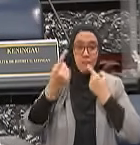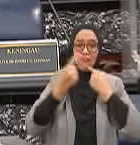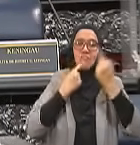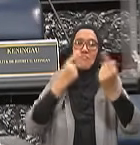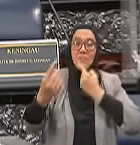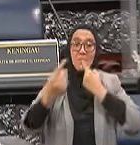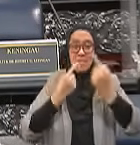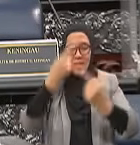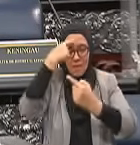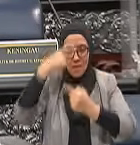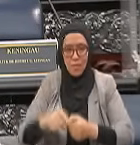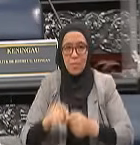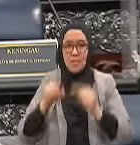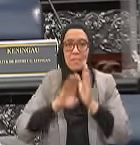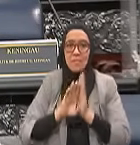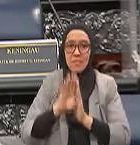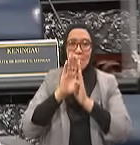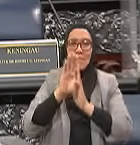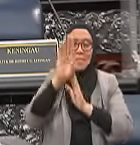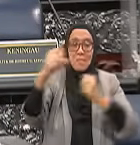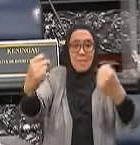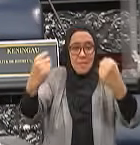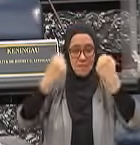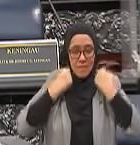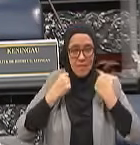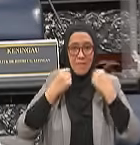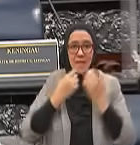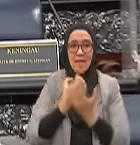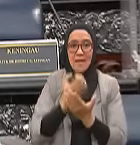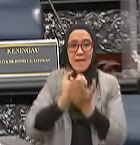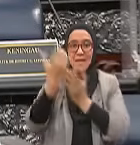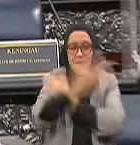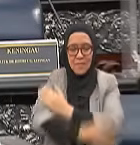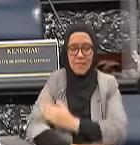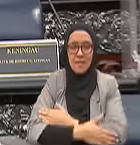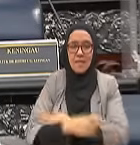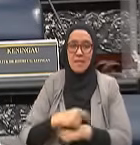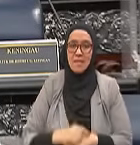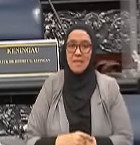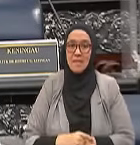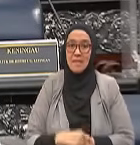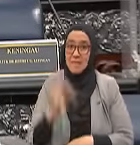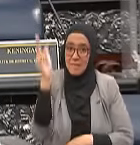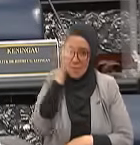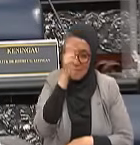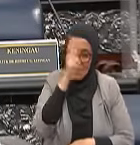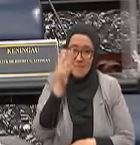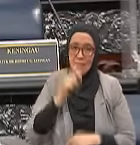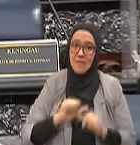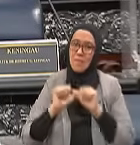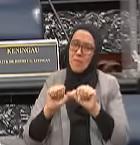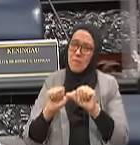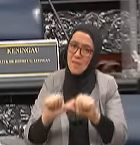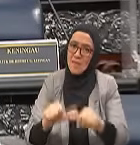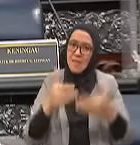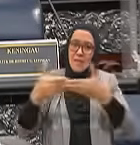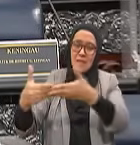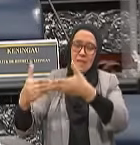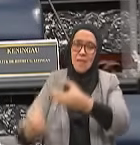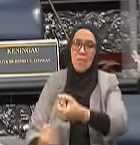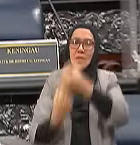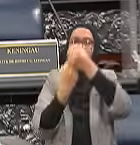pertumbuhan ekonomi negara dana kerajaan akan menyokong pertumbuhan Serikat yang menjalankan primatan logistik bersepadu